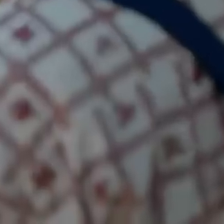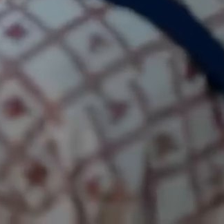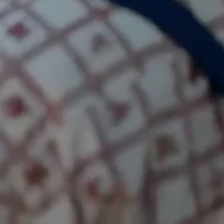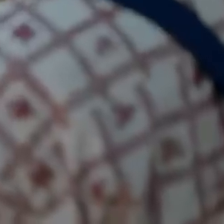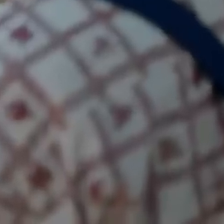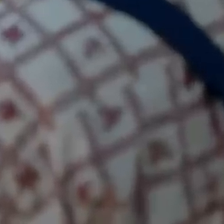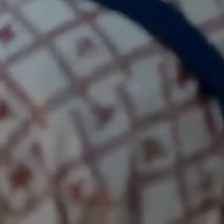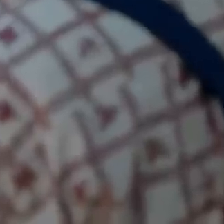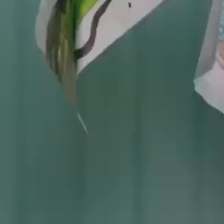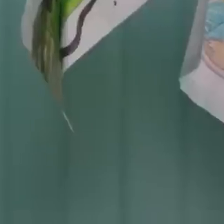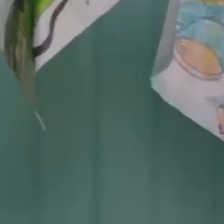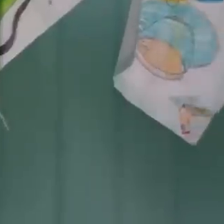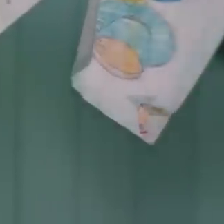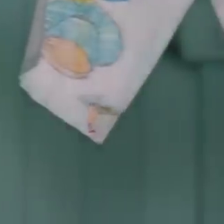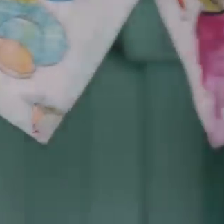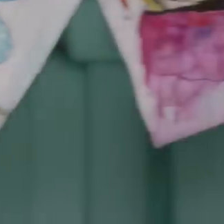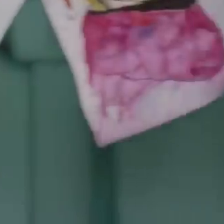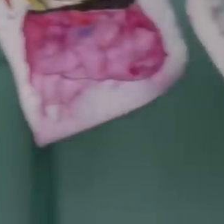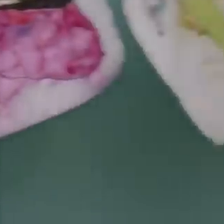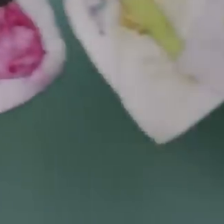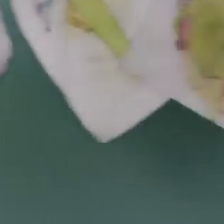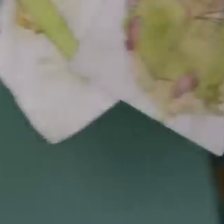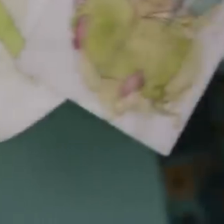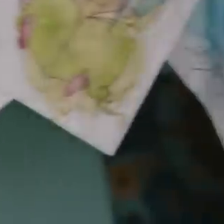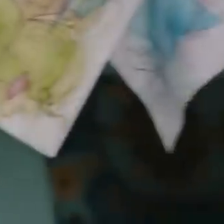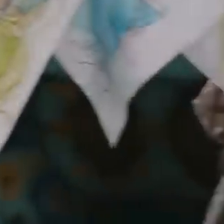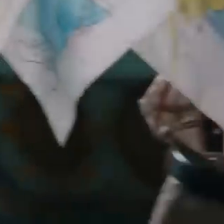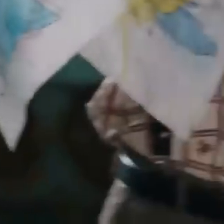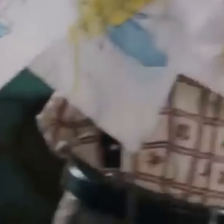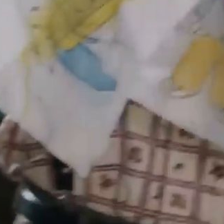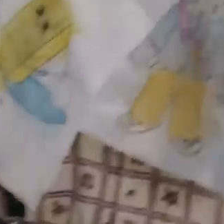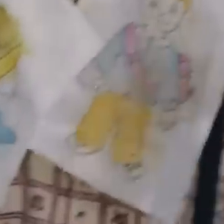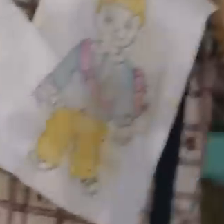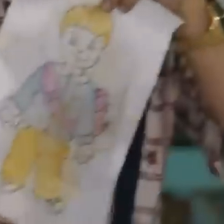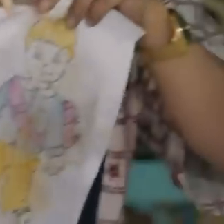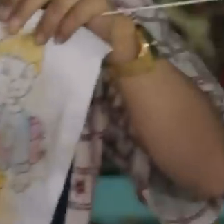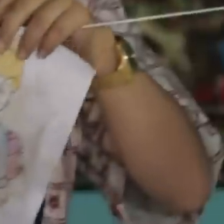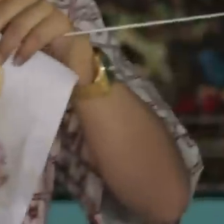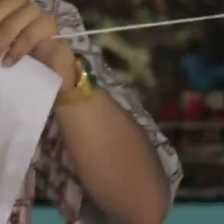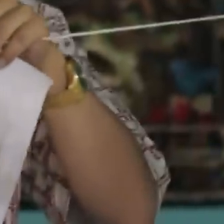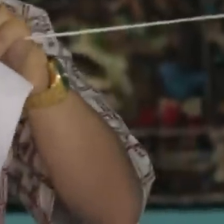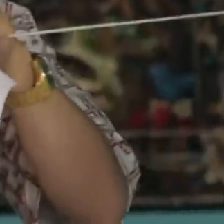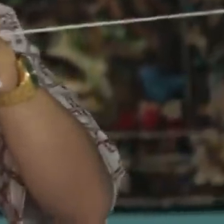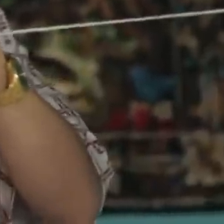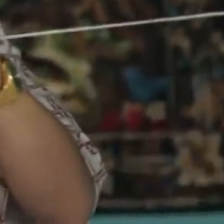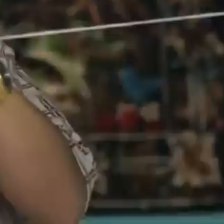Hüseyin evin orta yerinde bir duvardan diğerine gerilmiş ipek kitabın boyalı sayfalarını tek tek astı.